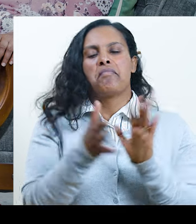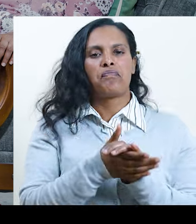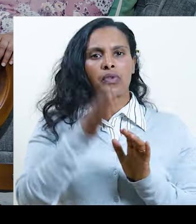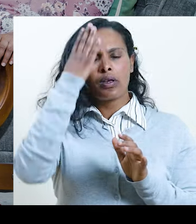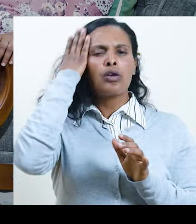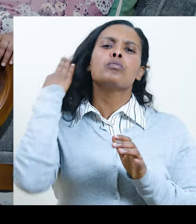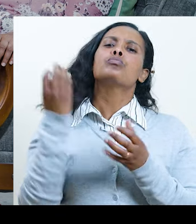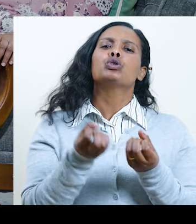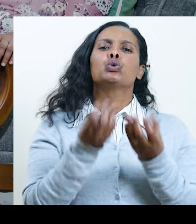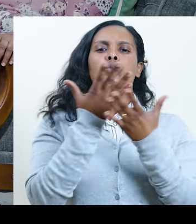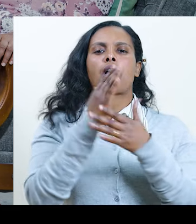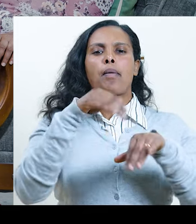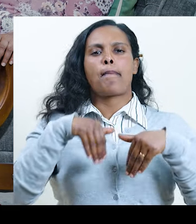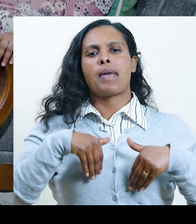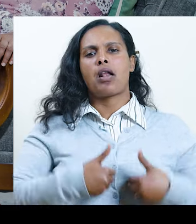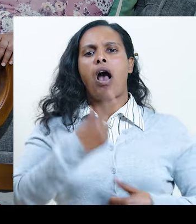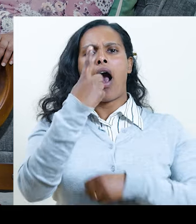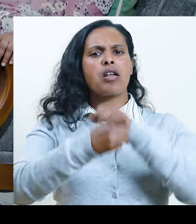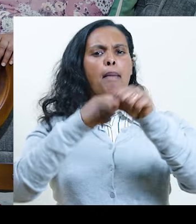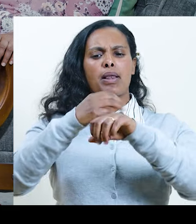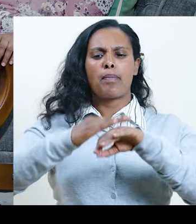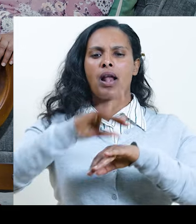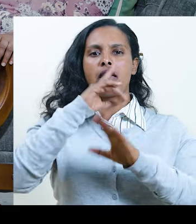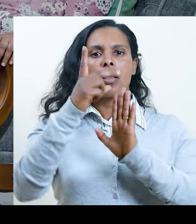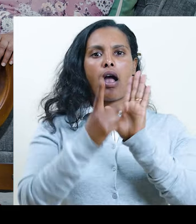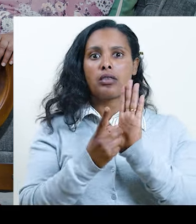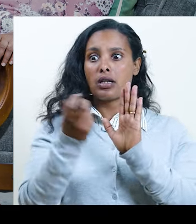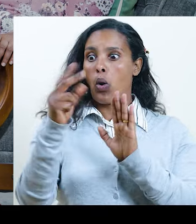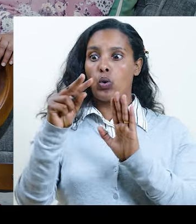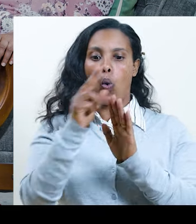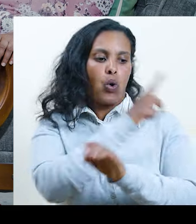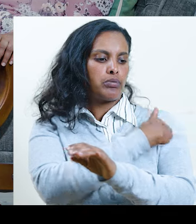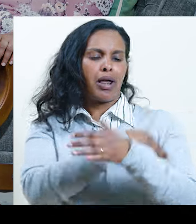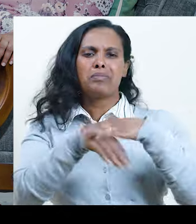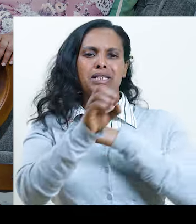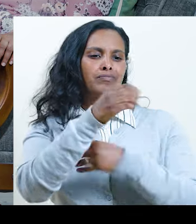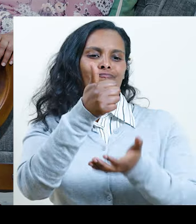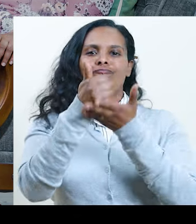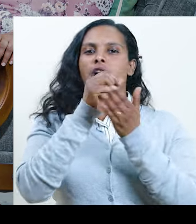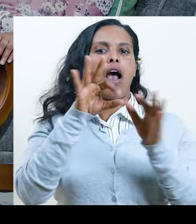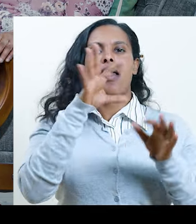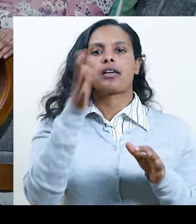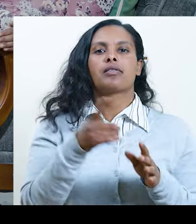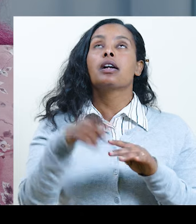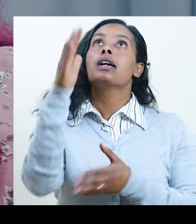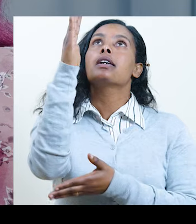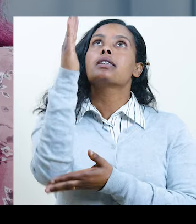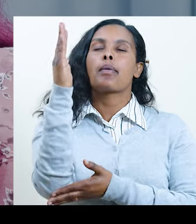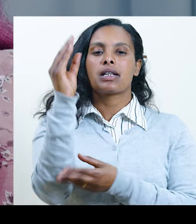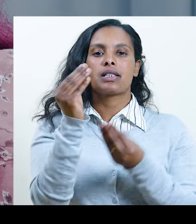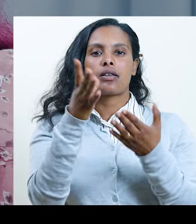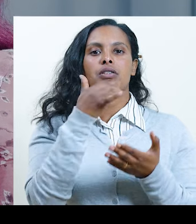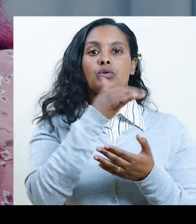አልነበረም። ብዙ ደክም ያለው ከአመት ከምናምን በላይ የካቲት እየተመላለስኩ አላገኘሁትም። እና